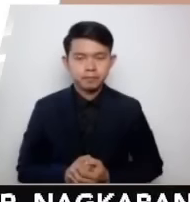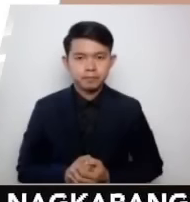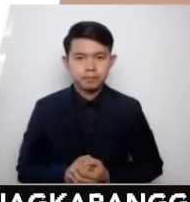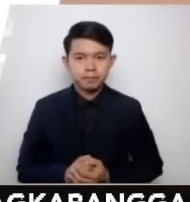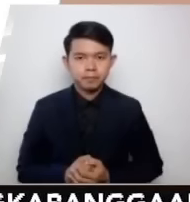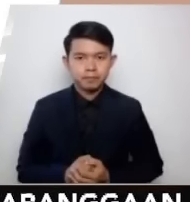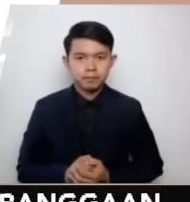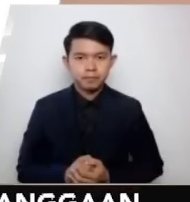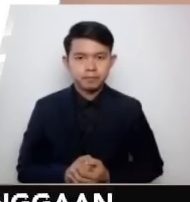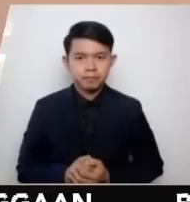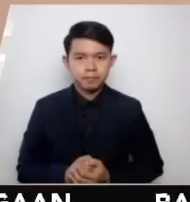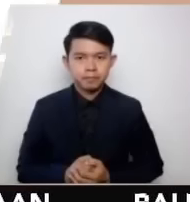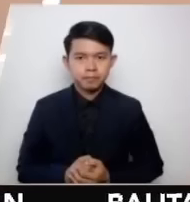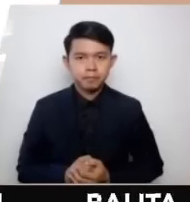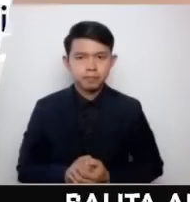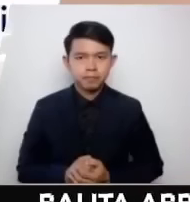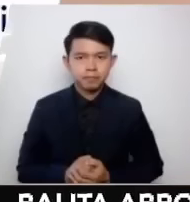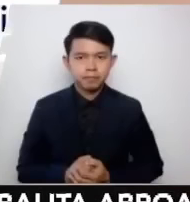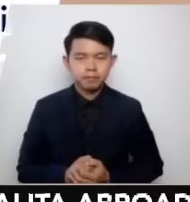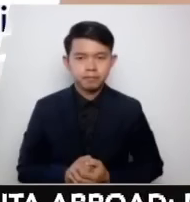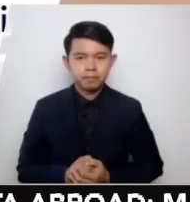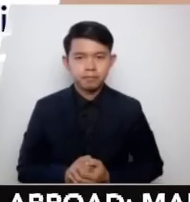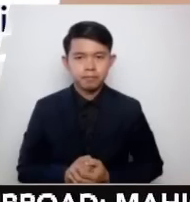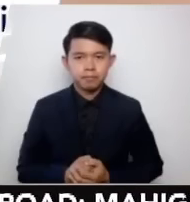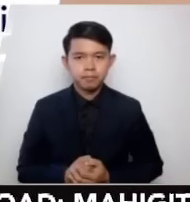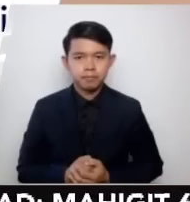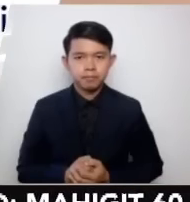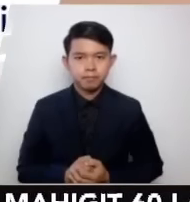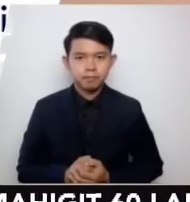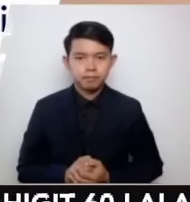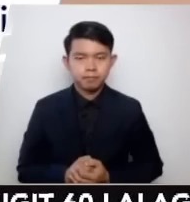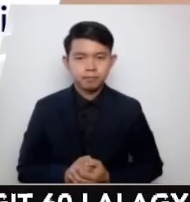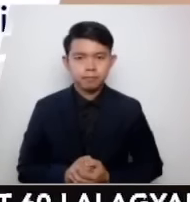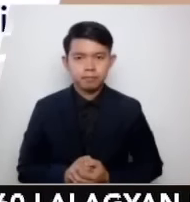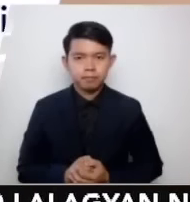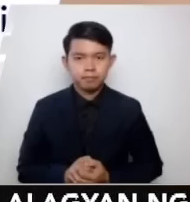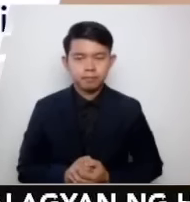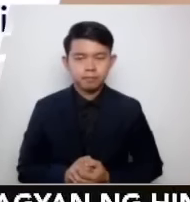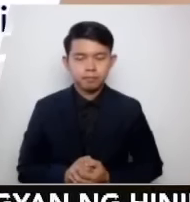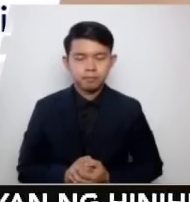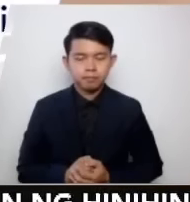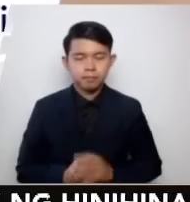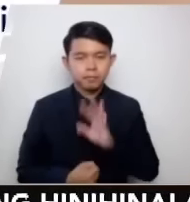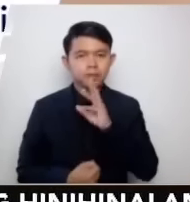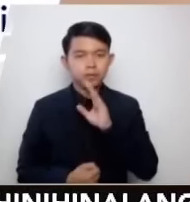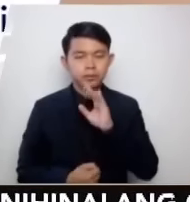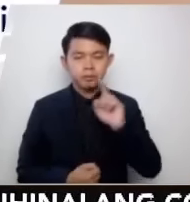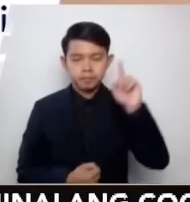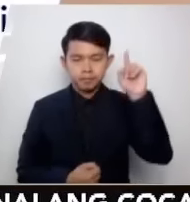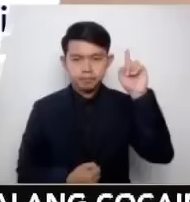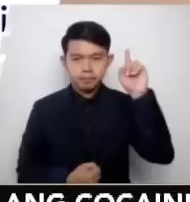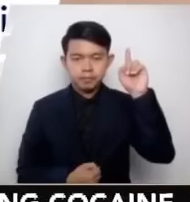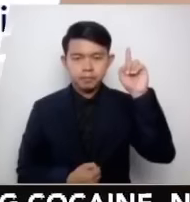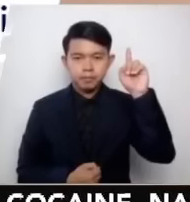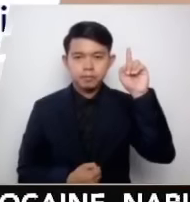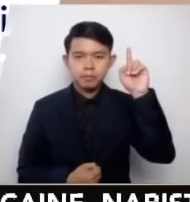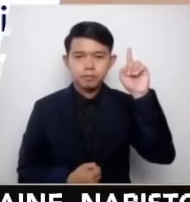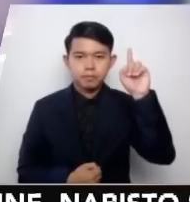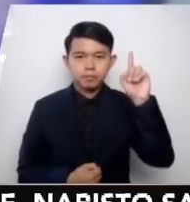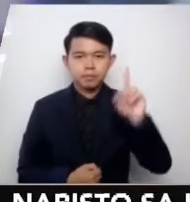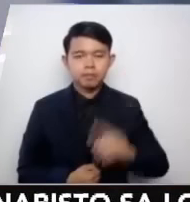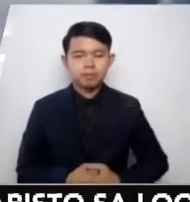abrihan, buto ni ron, anak. Pero wag yung may kakita ang naon sa itabok, kay di man may makalili, kay kanang makita, minya mahadlo pa siya kami